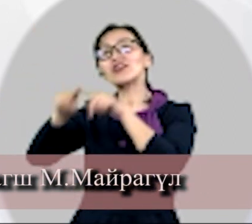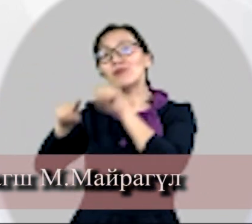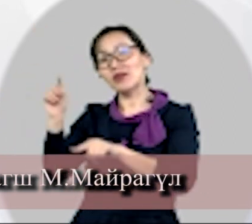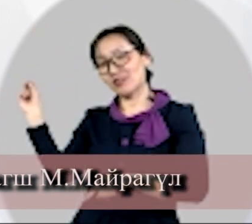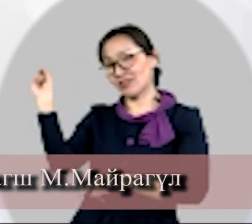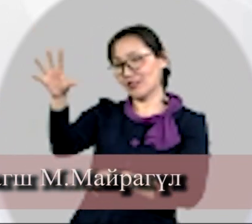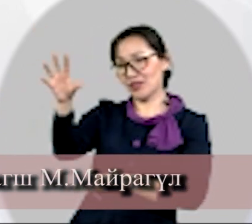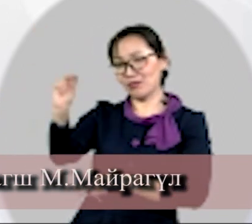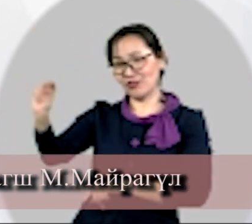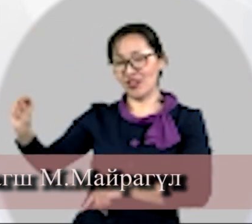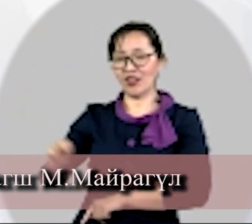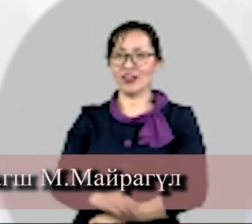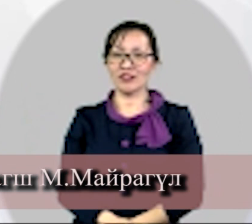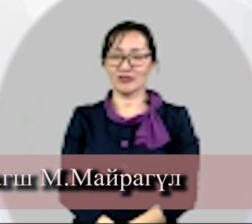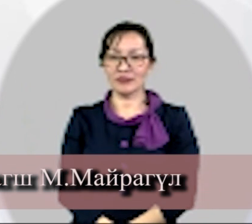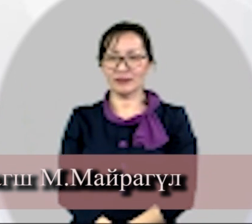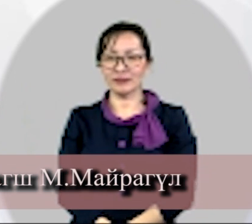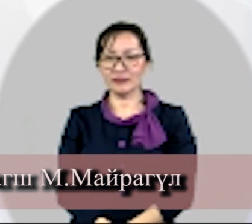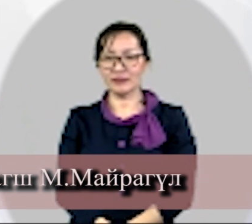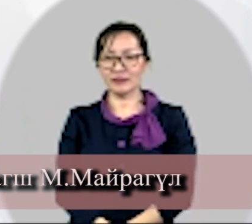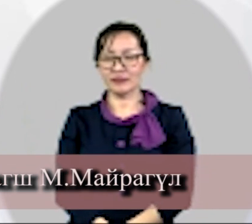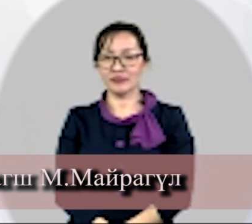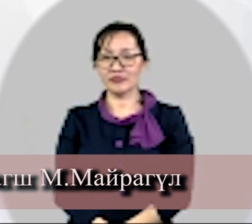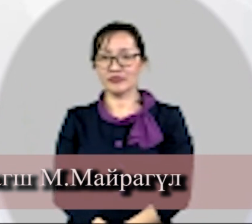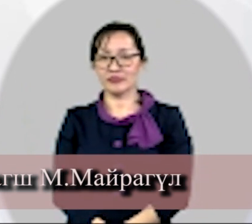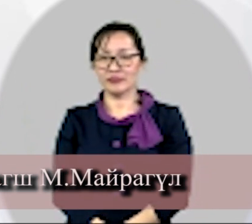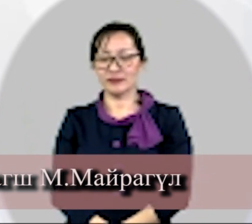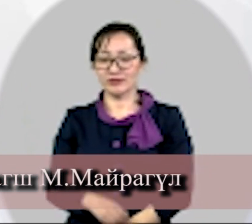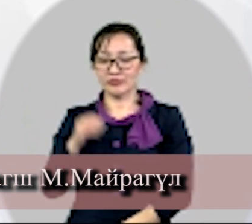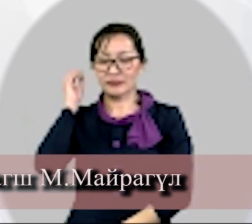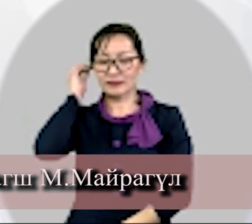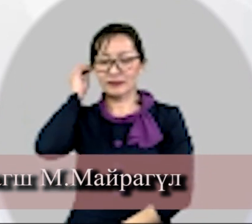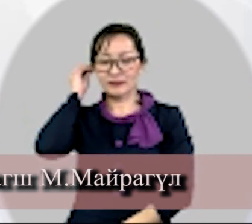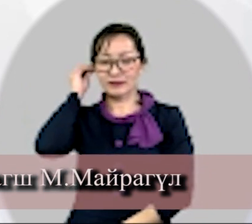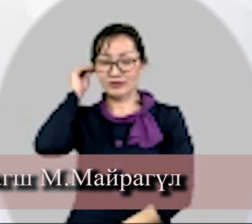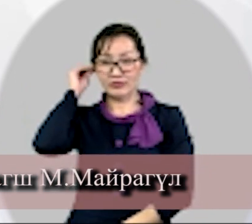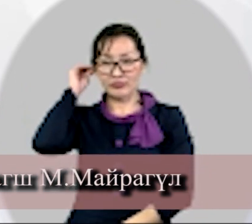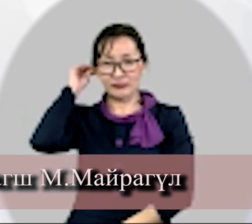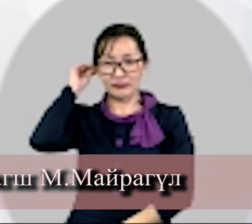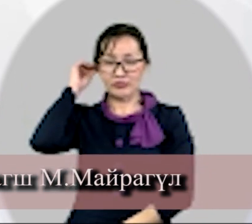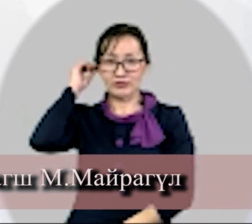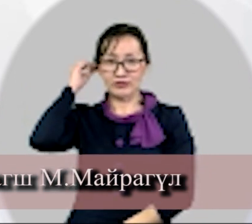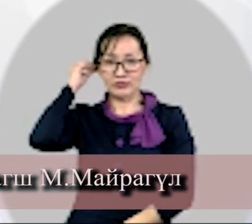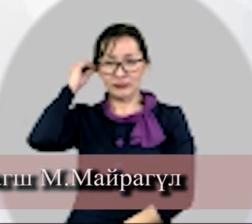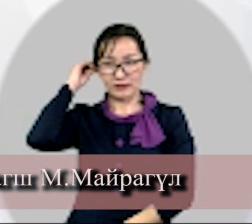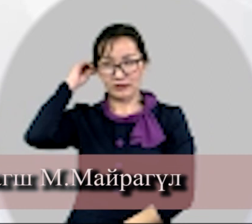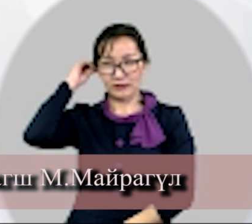Бірге тексеріп отырайық. Әрине 5. Яғни, оң санның алдына қосу